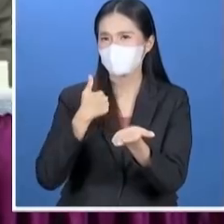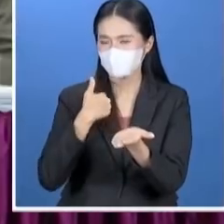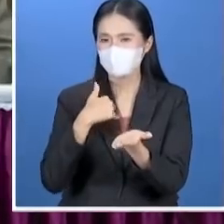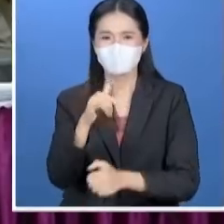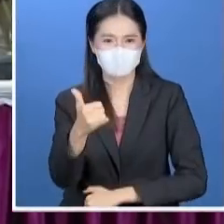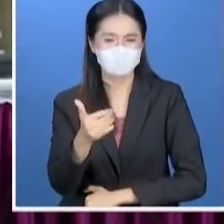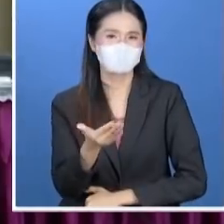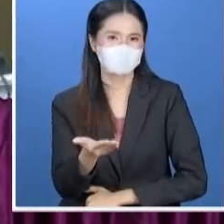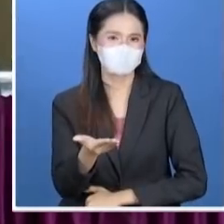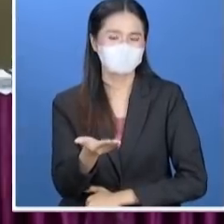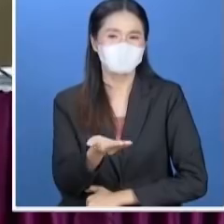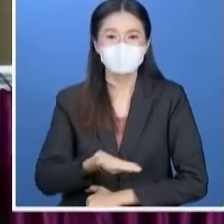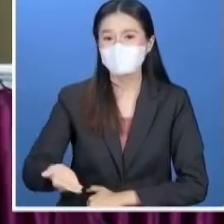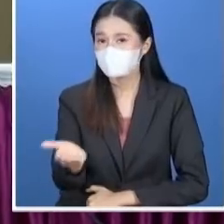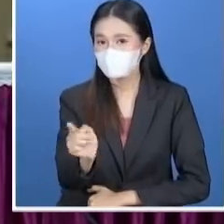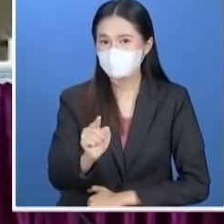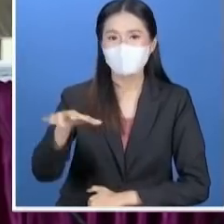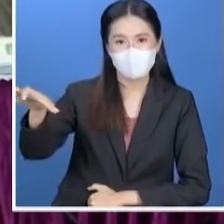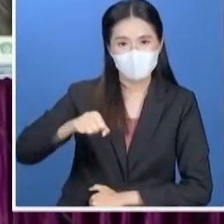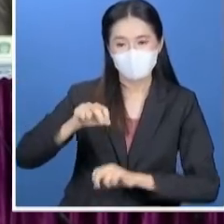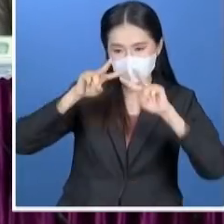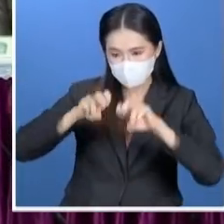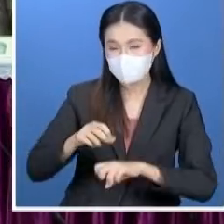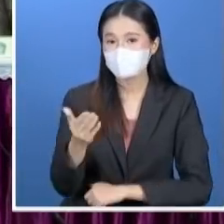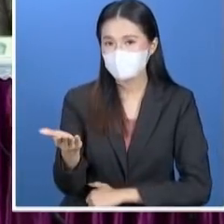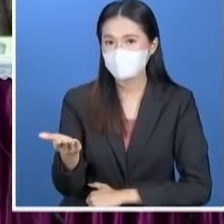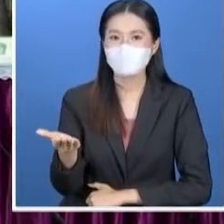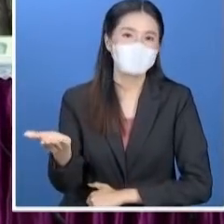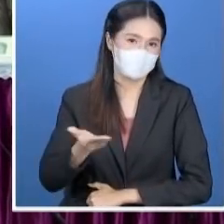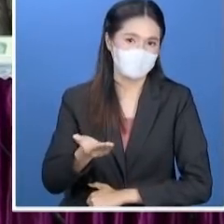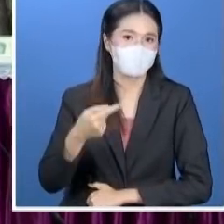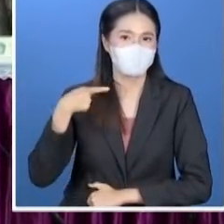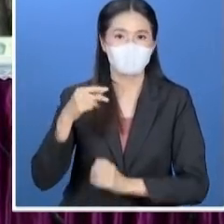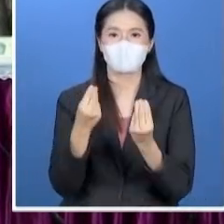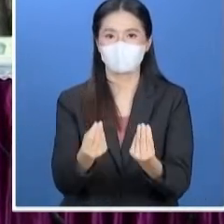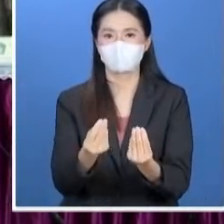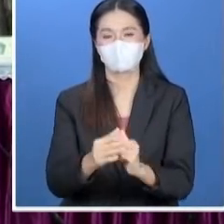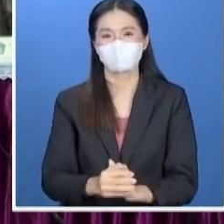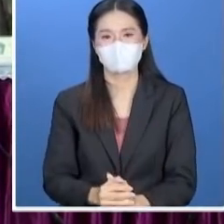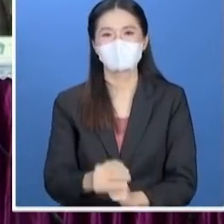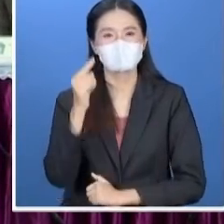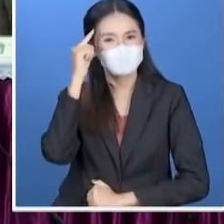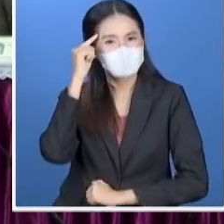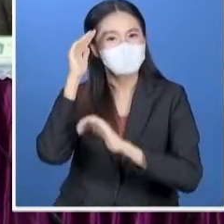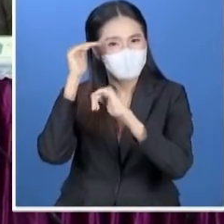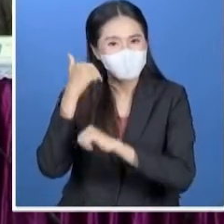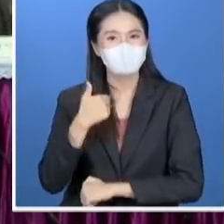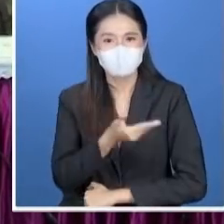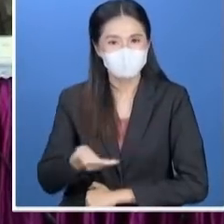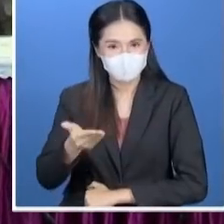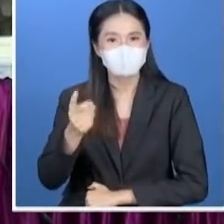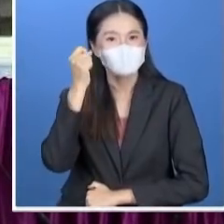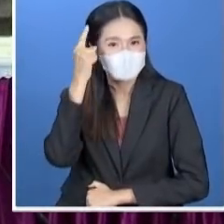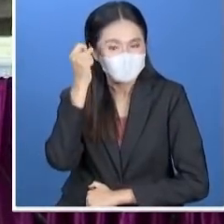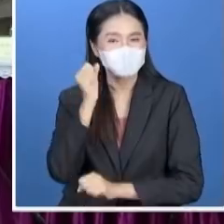าเราได้นำมาจากสำนวนการสอบสวนเพื่อประโยชน์นะครับและหวังว่าอย่างยิ่งว่าประชาชนจะเข้าใ